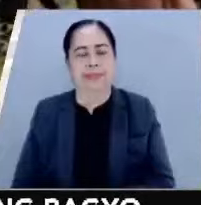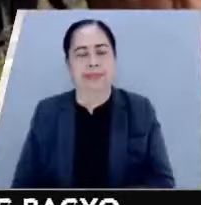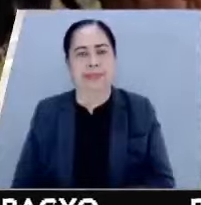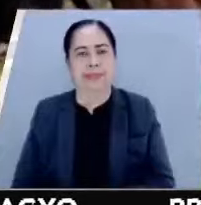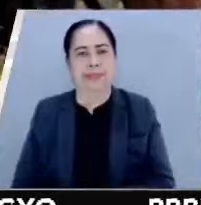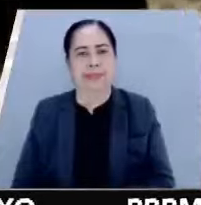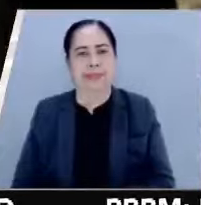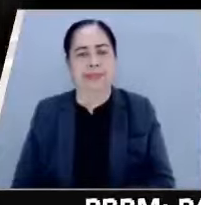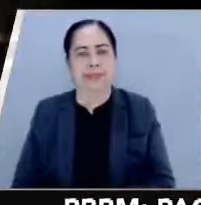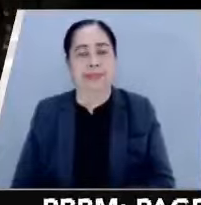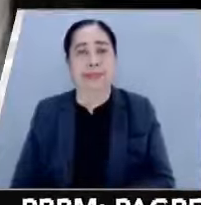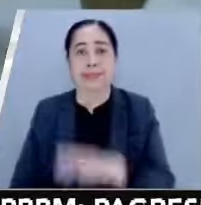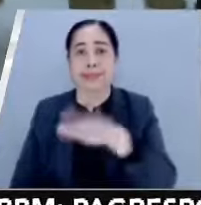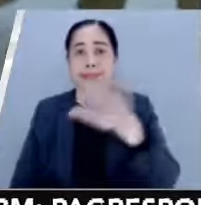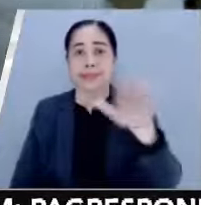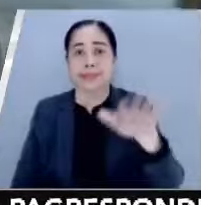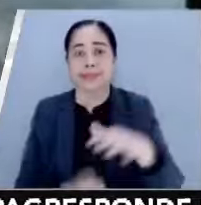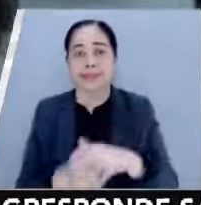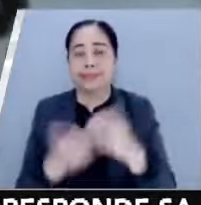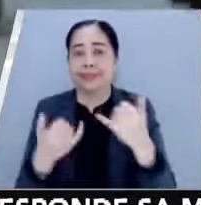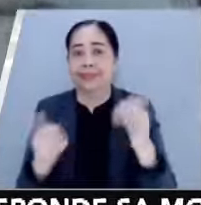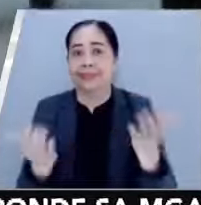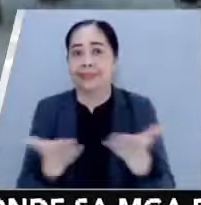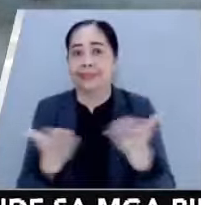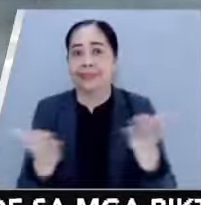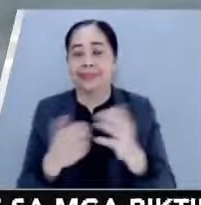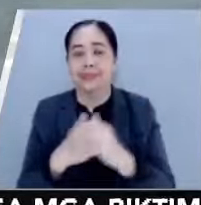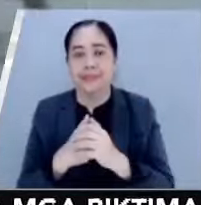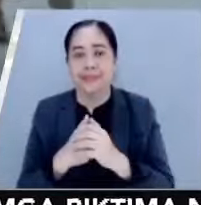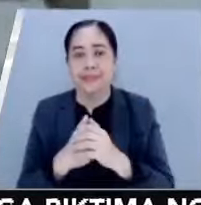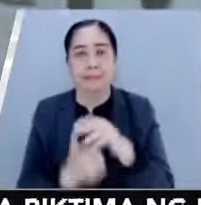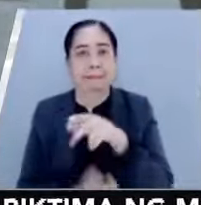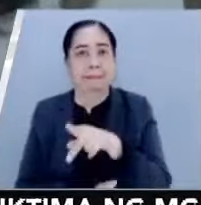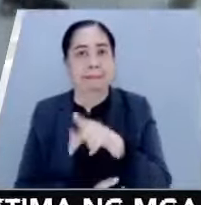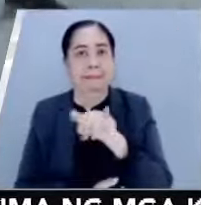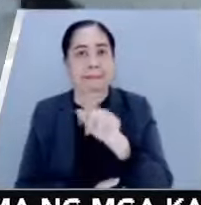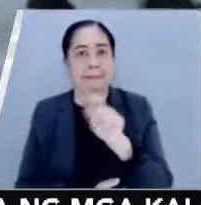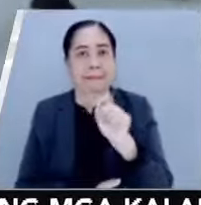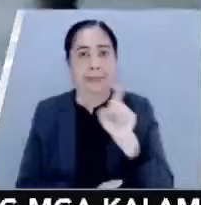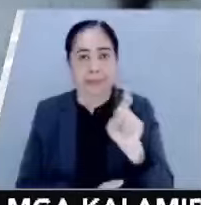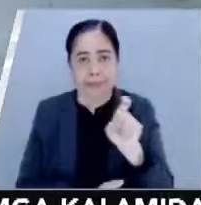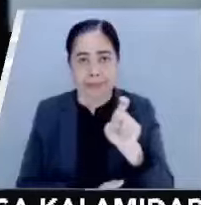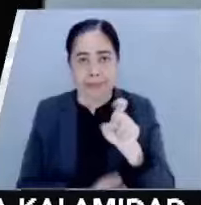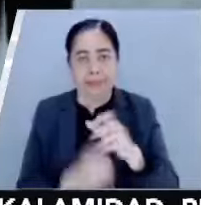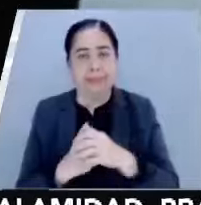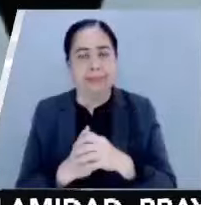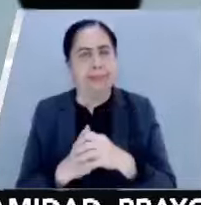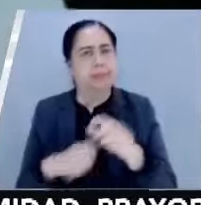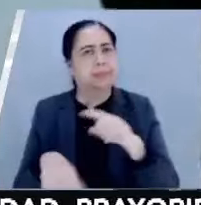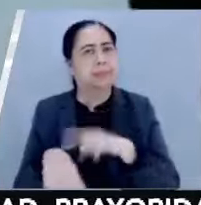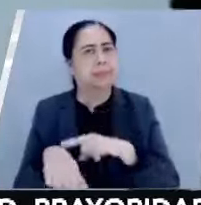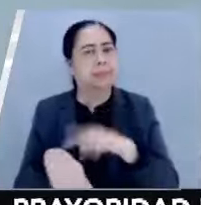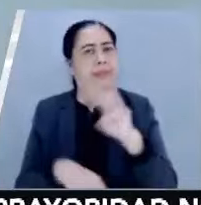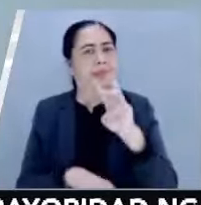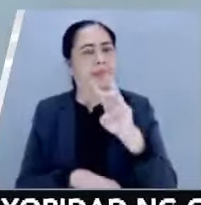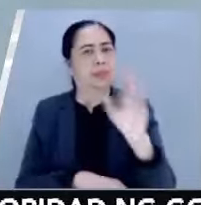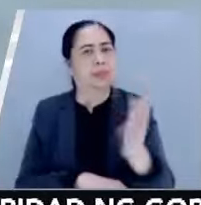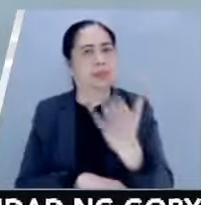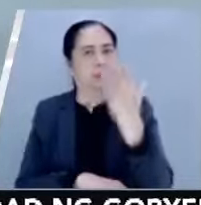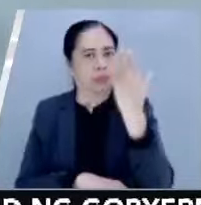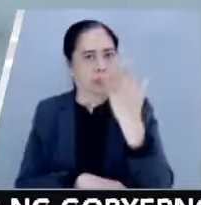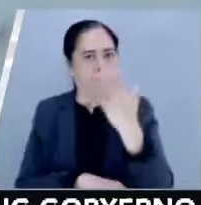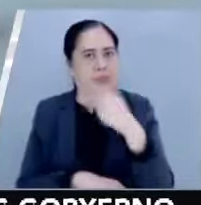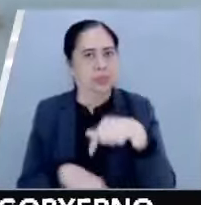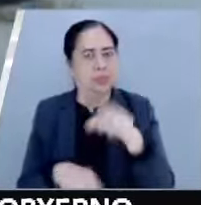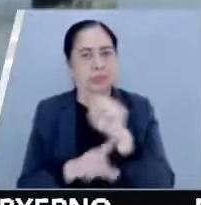mga kapuso nandito pa rin po tayo ngayon sa pitx at ah Pasado 6 ng umaga Ganito po ang sitwasyon